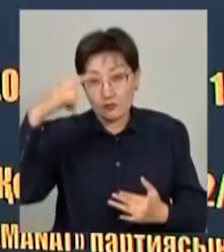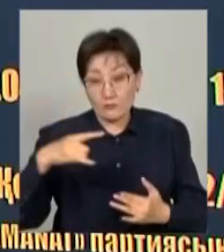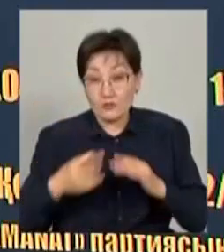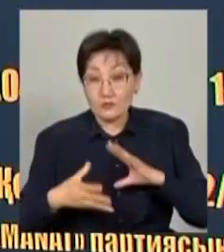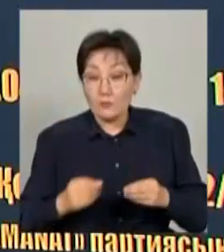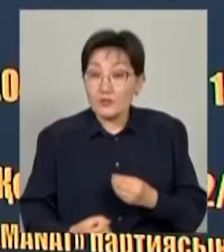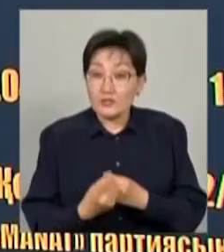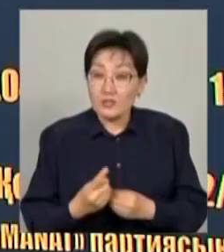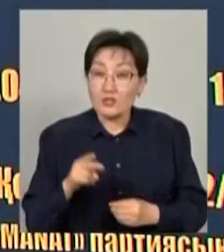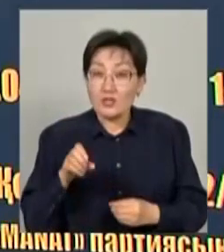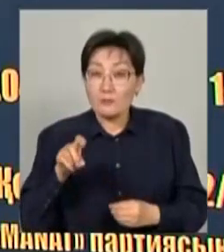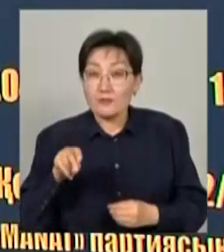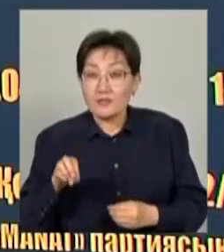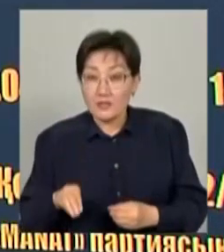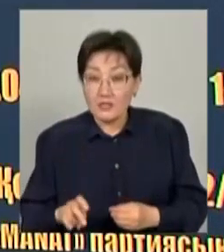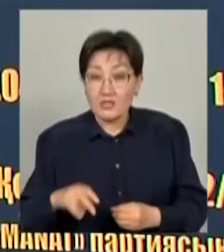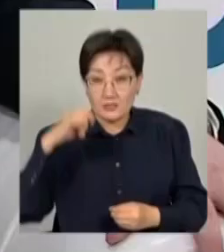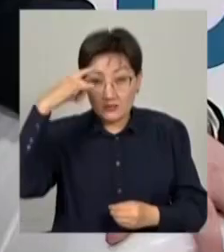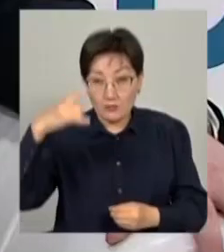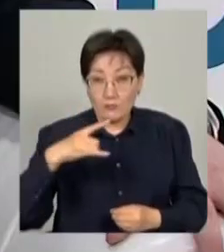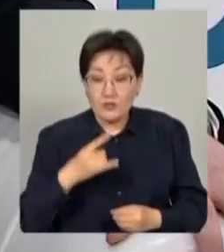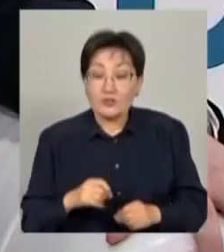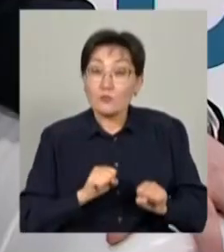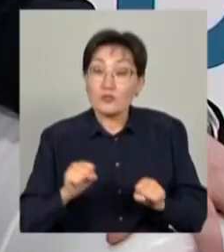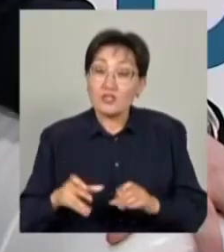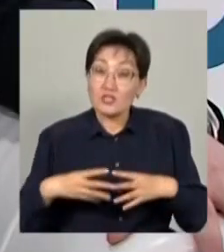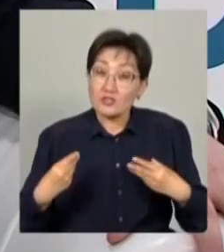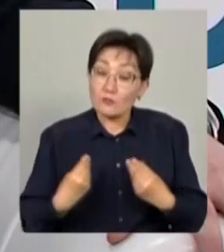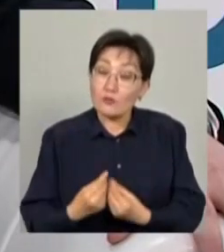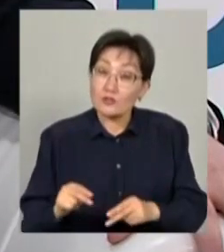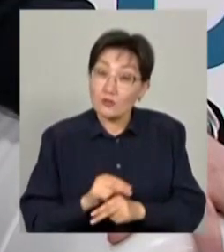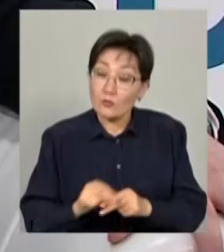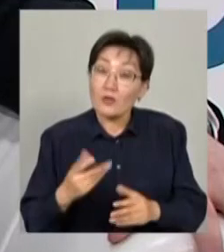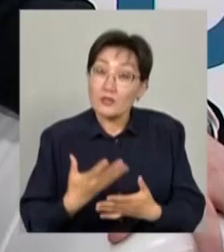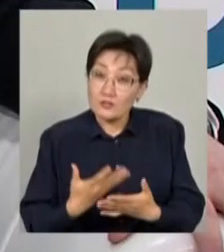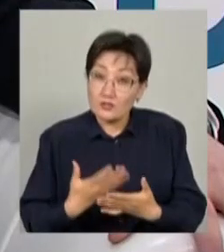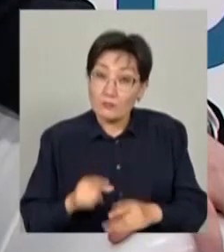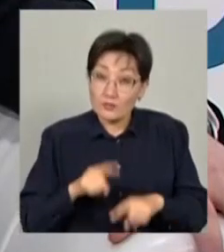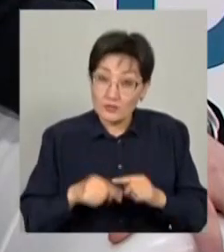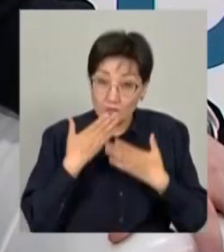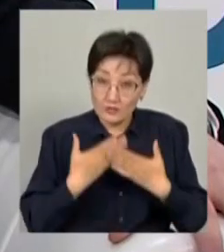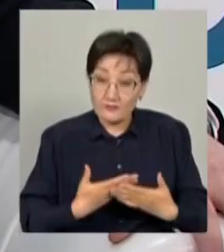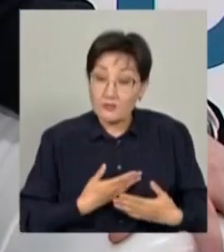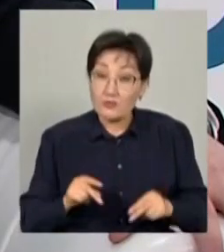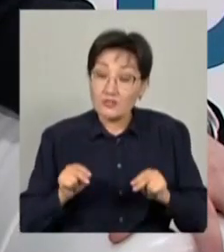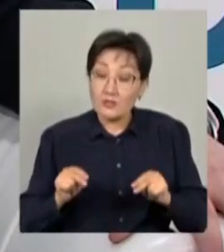результате появился «Капитан Казахстан». Он отстаивает семейные ценности, пропагандирует патриотизм,